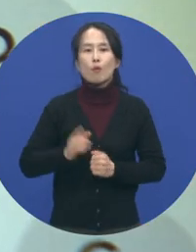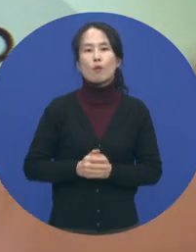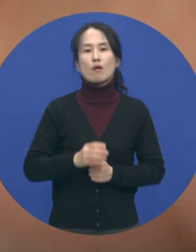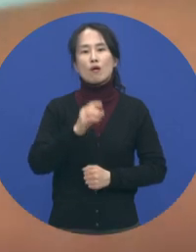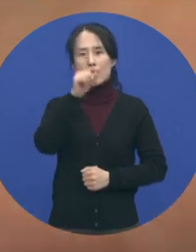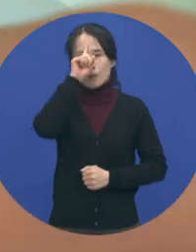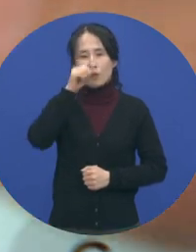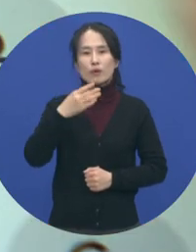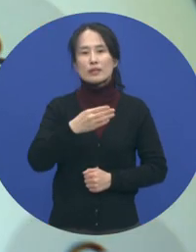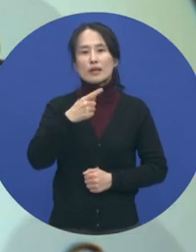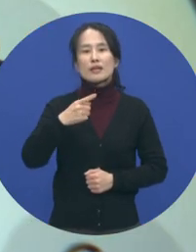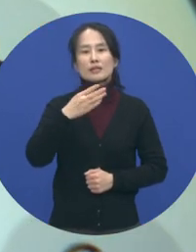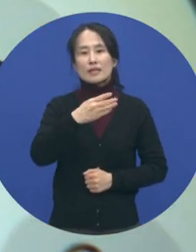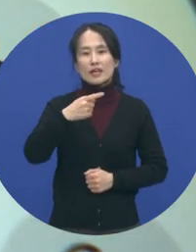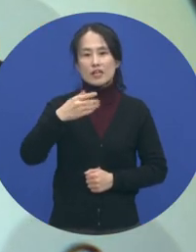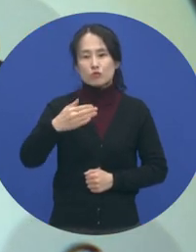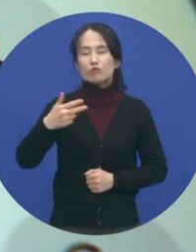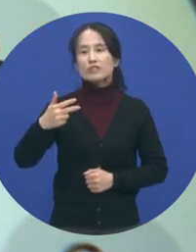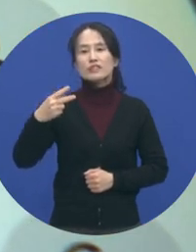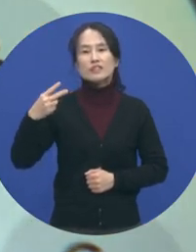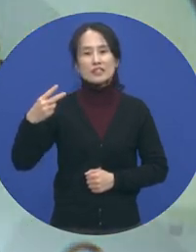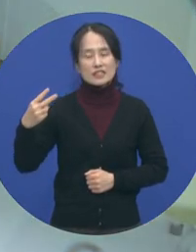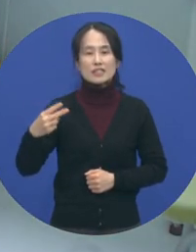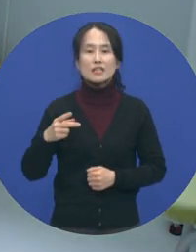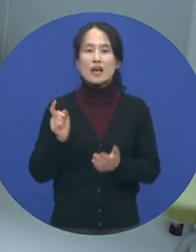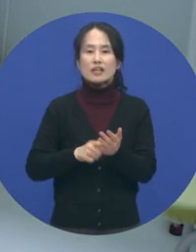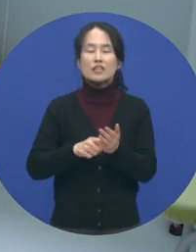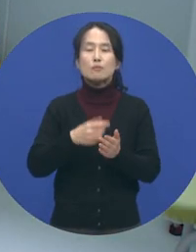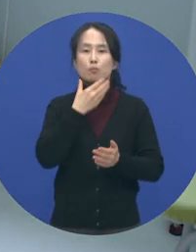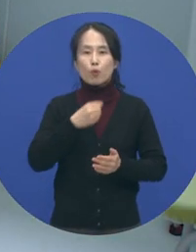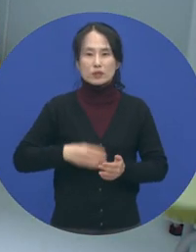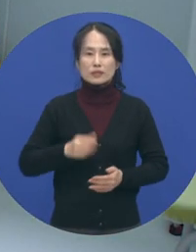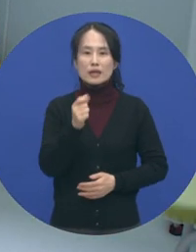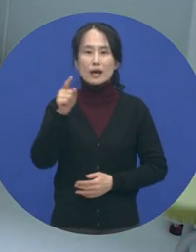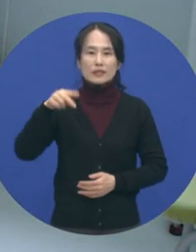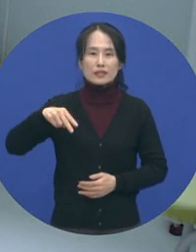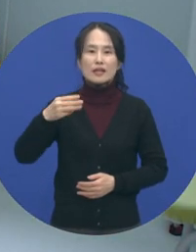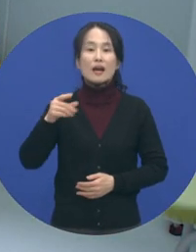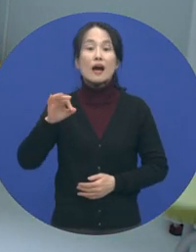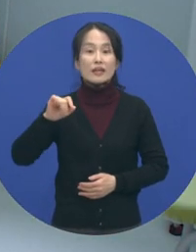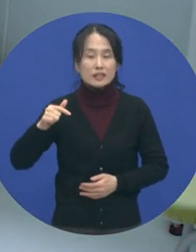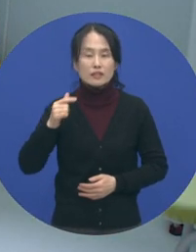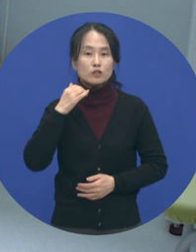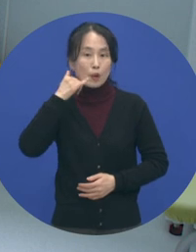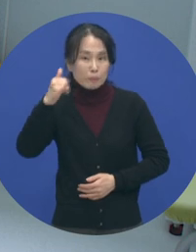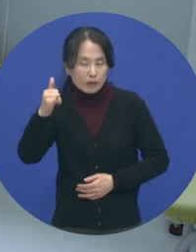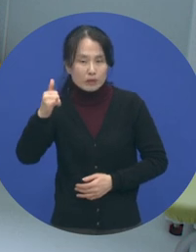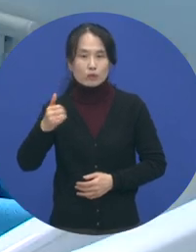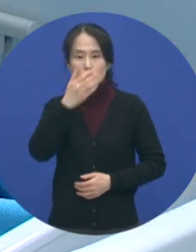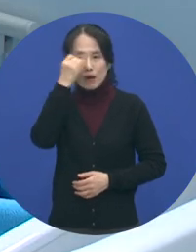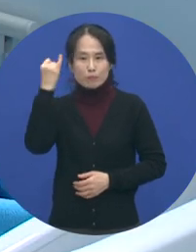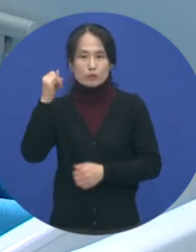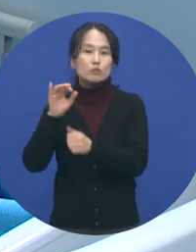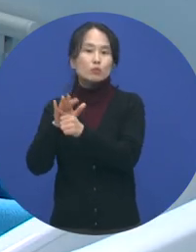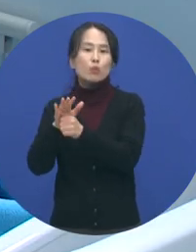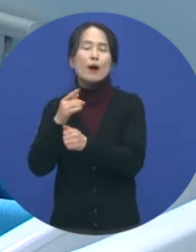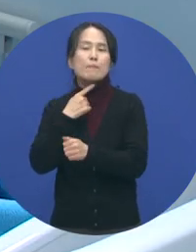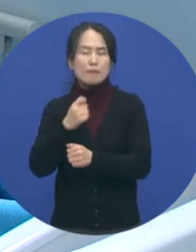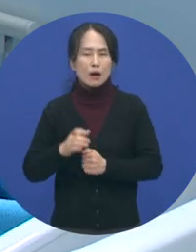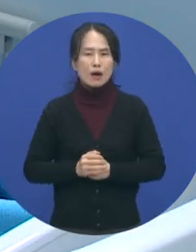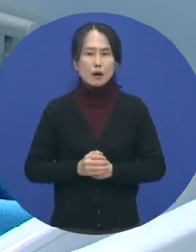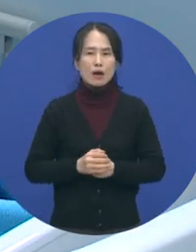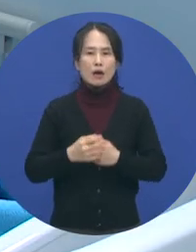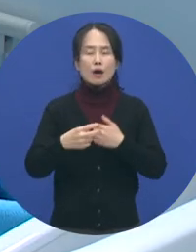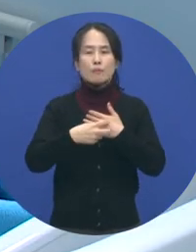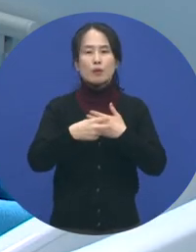772 바로 경기도의 긴급복지 한 라인이었던 할머니 경제적인 부담을 들고 요양